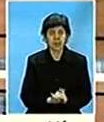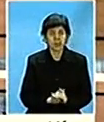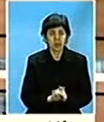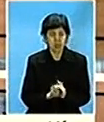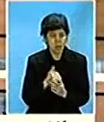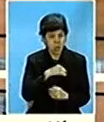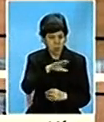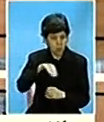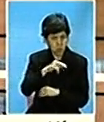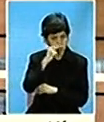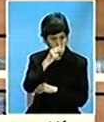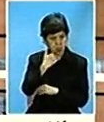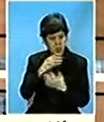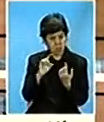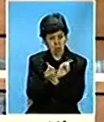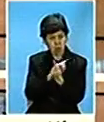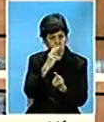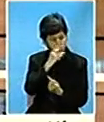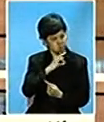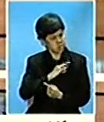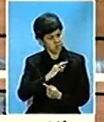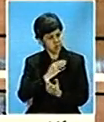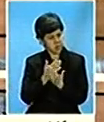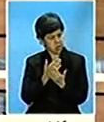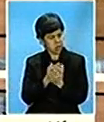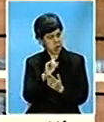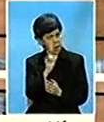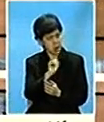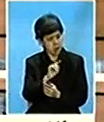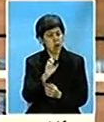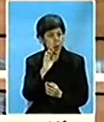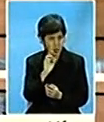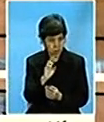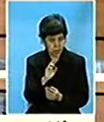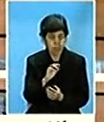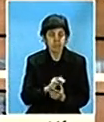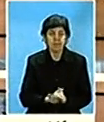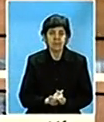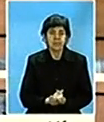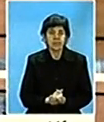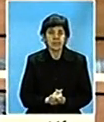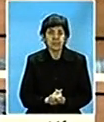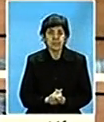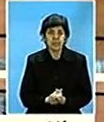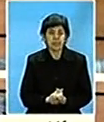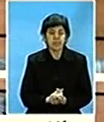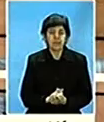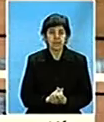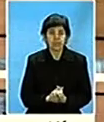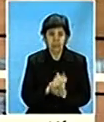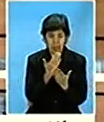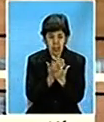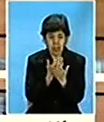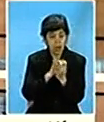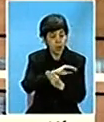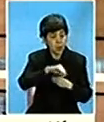เป็นที่จับตามองของสังคมและของผู้ที่เกี่ยวข้องในวงการเศรษฐกิจอย่างมากอย่างไรก็ตามรายได้